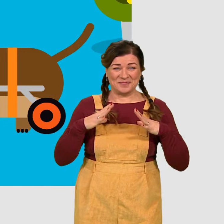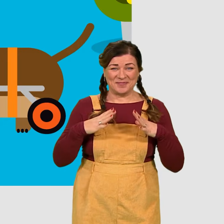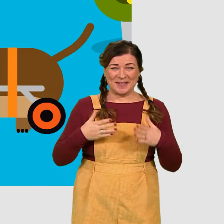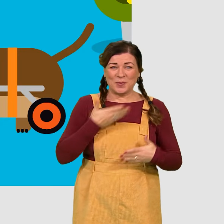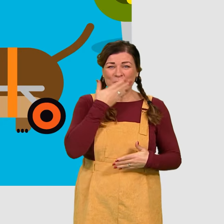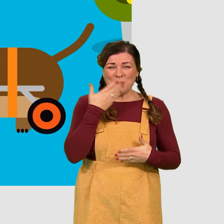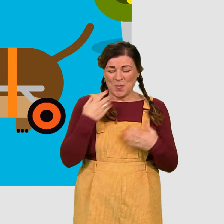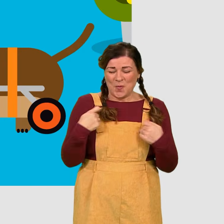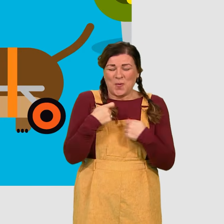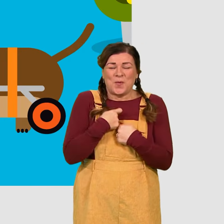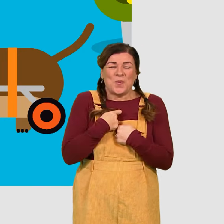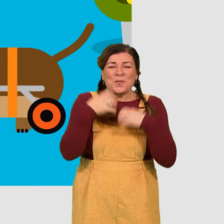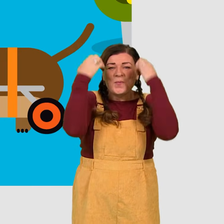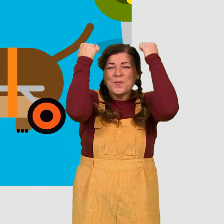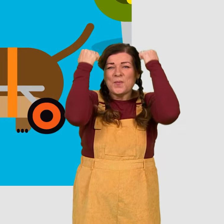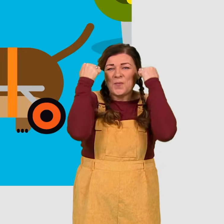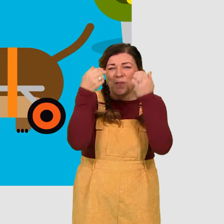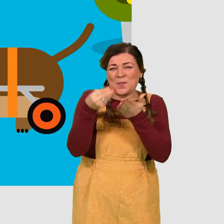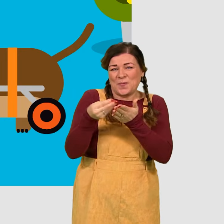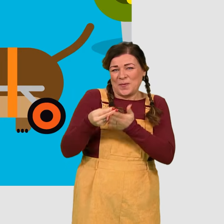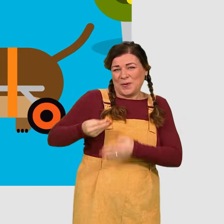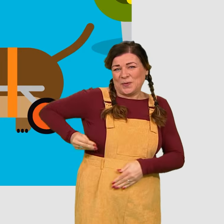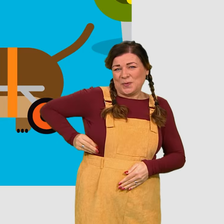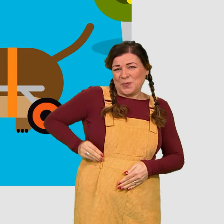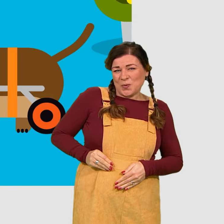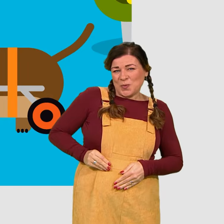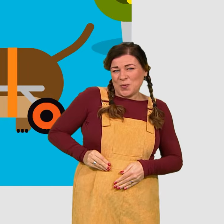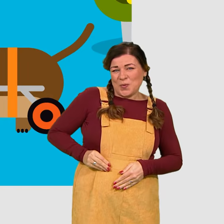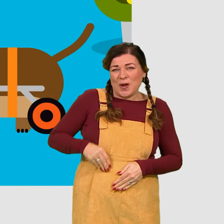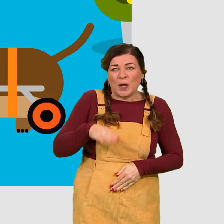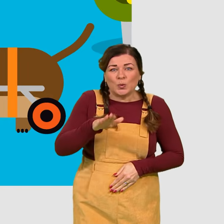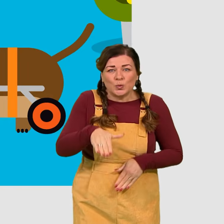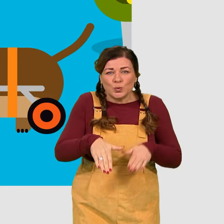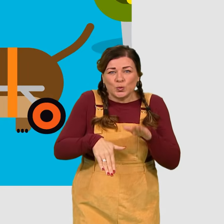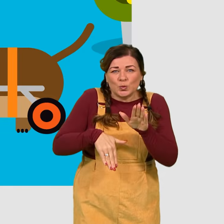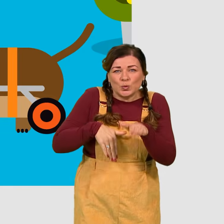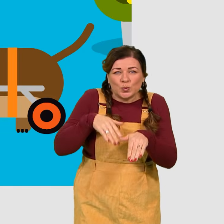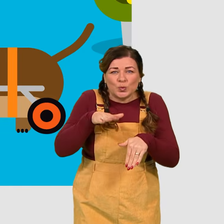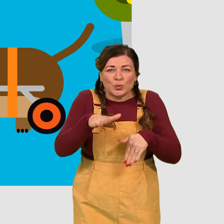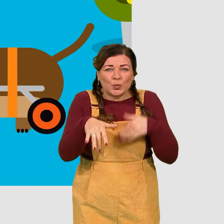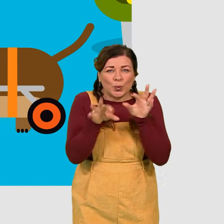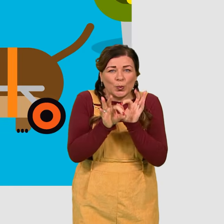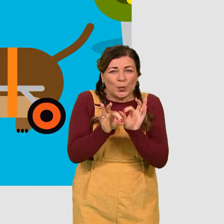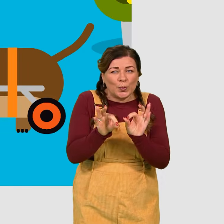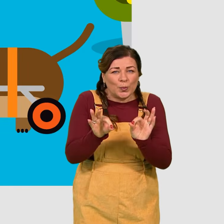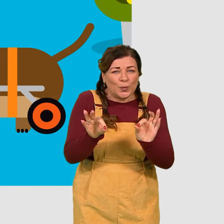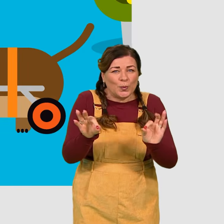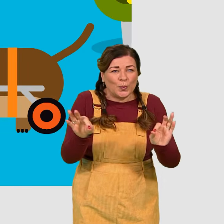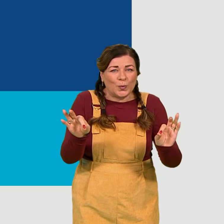amdani'n gynnes, rhoddodd arian yn ei ffoced a sleifio allan o'r tŷ yn ddistaw bach.